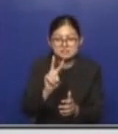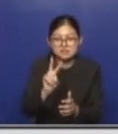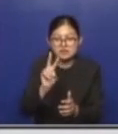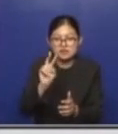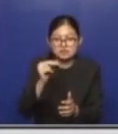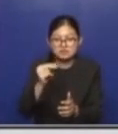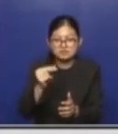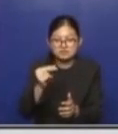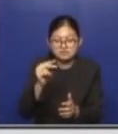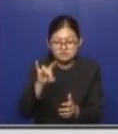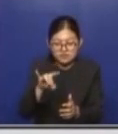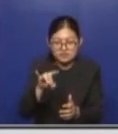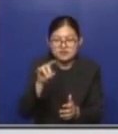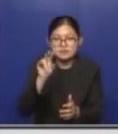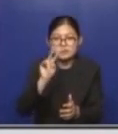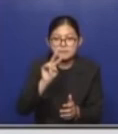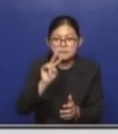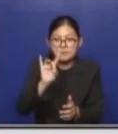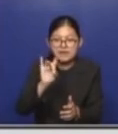322,849 คนนะฮะ